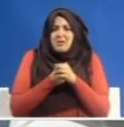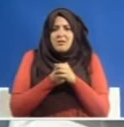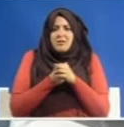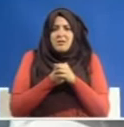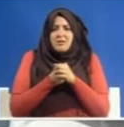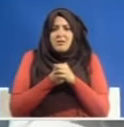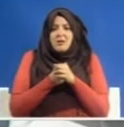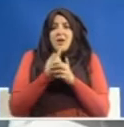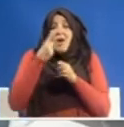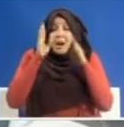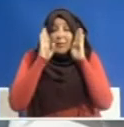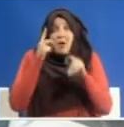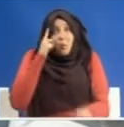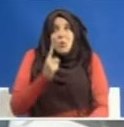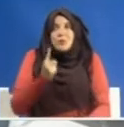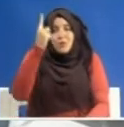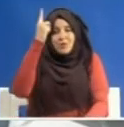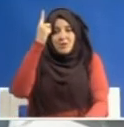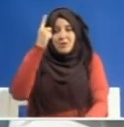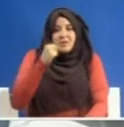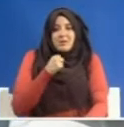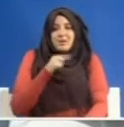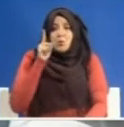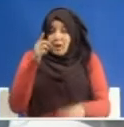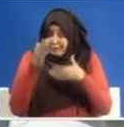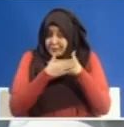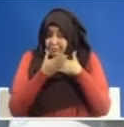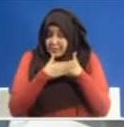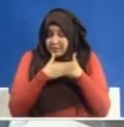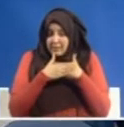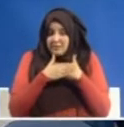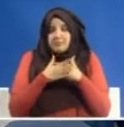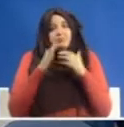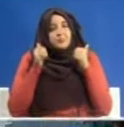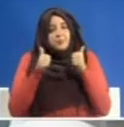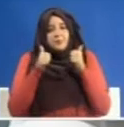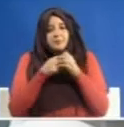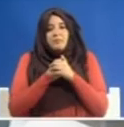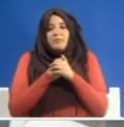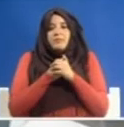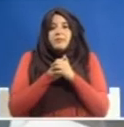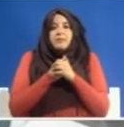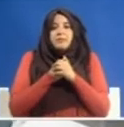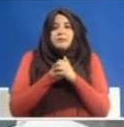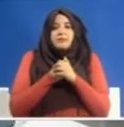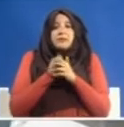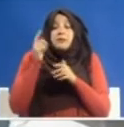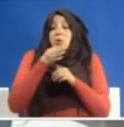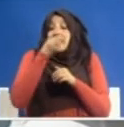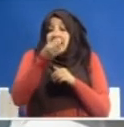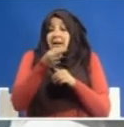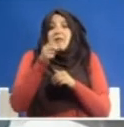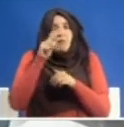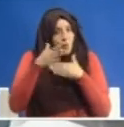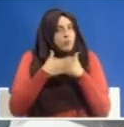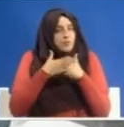واحد يصلي لربي سبحانه عز وجل. انت ذكرتيه صحيت، ربي قال في سورة الذاريات وذكر فإن الذكر